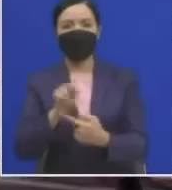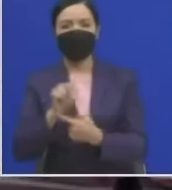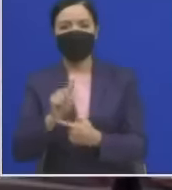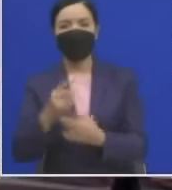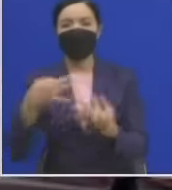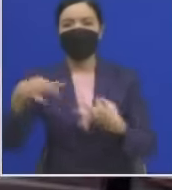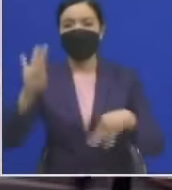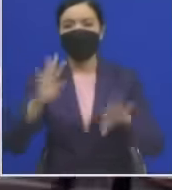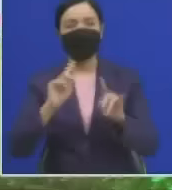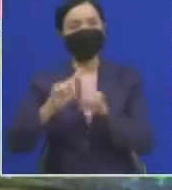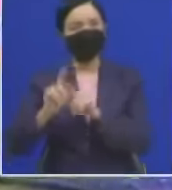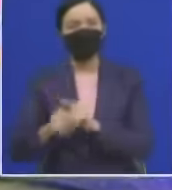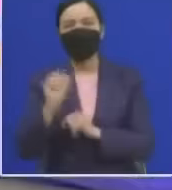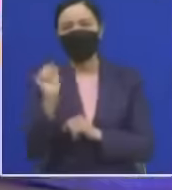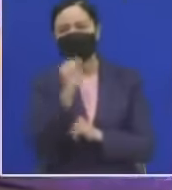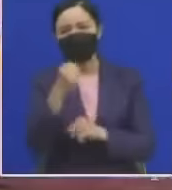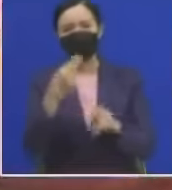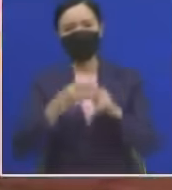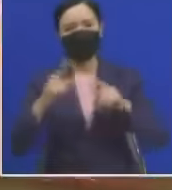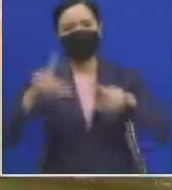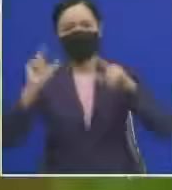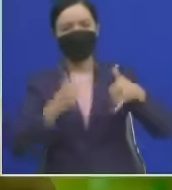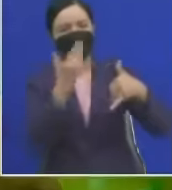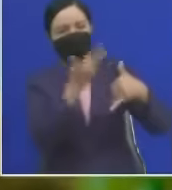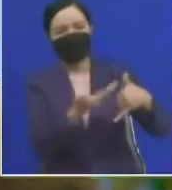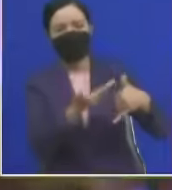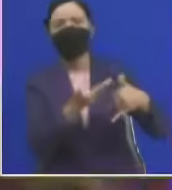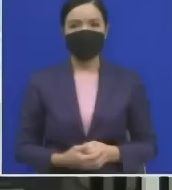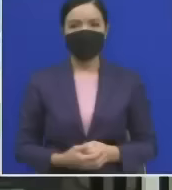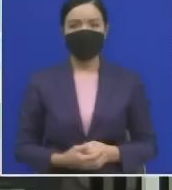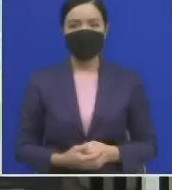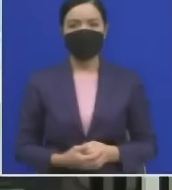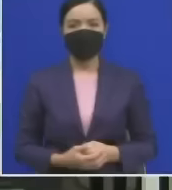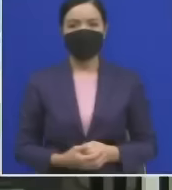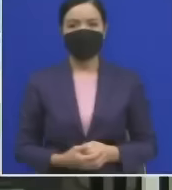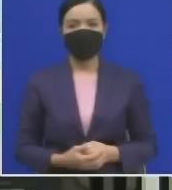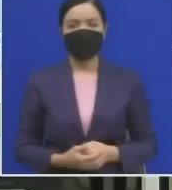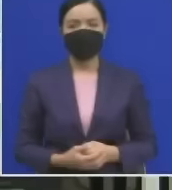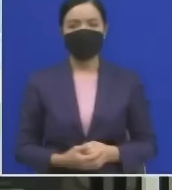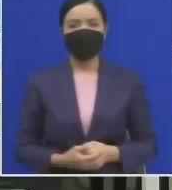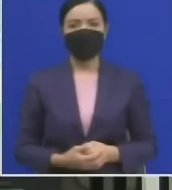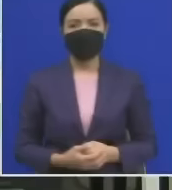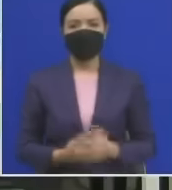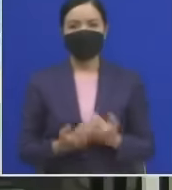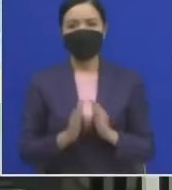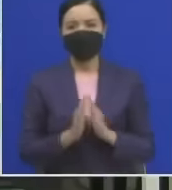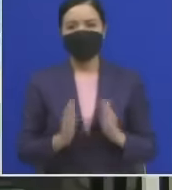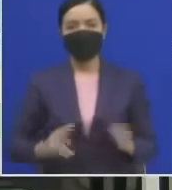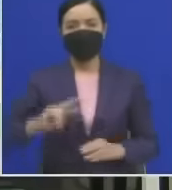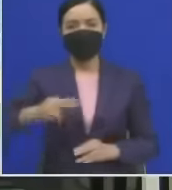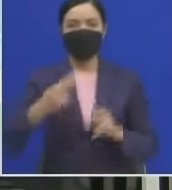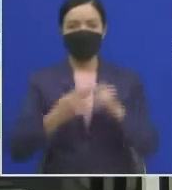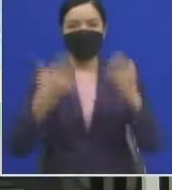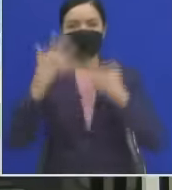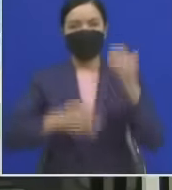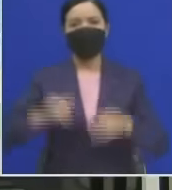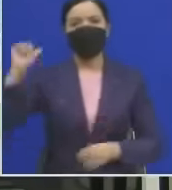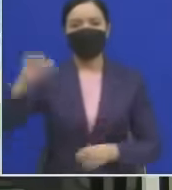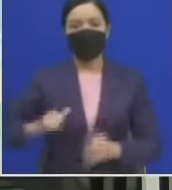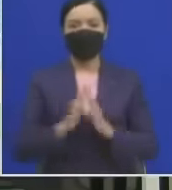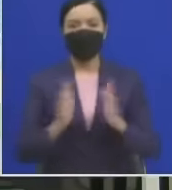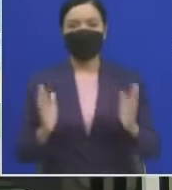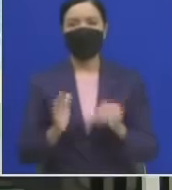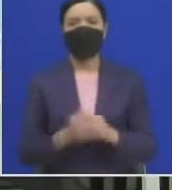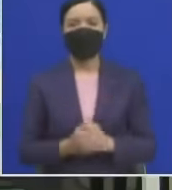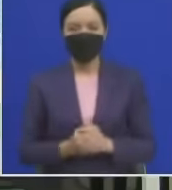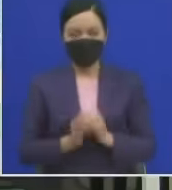นะแต่ละเพลงที่เป็นผลงานเป็นอมตะครับ ค่ะช่วงนี้ต้องขอบพระคุณล่ามภาษามือนะคะคุณธัญพ